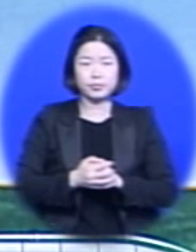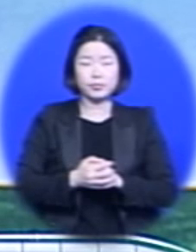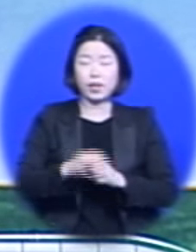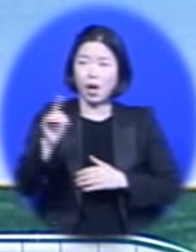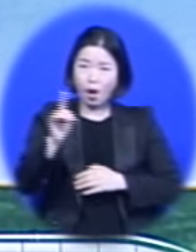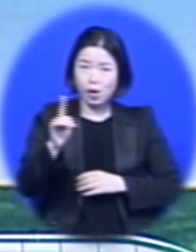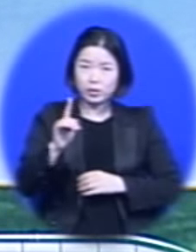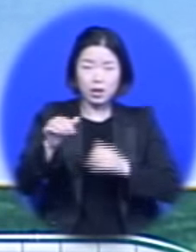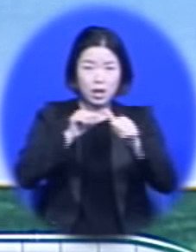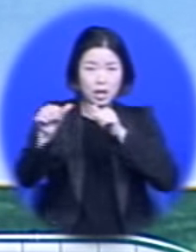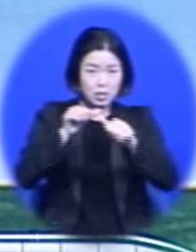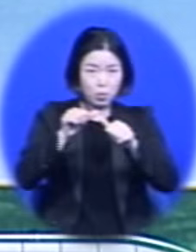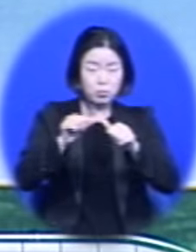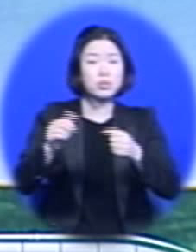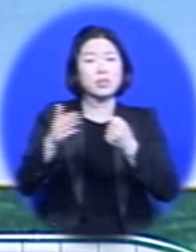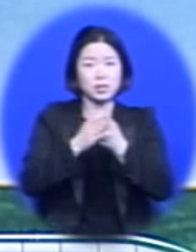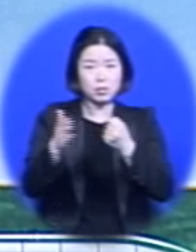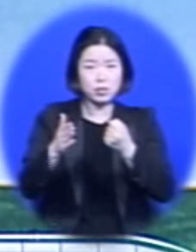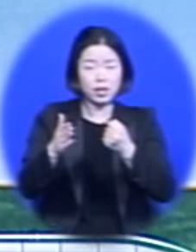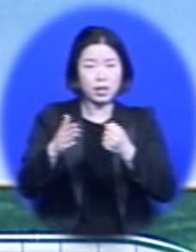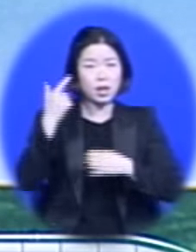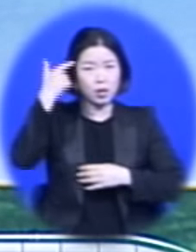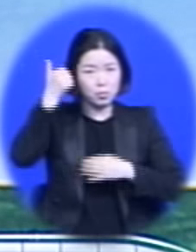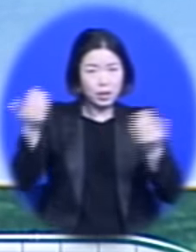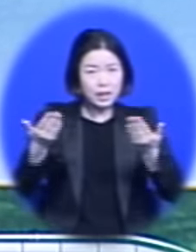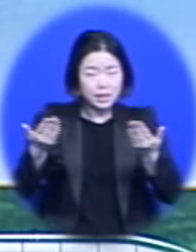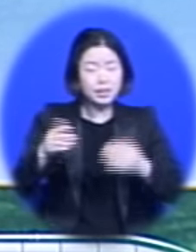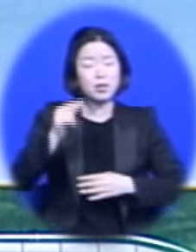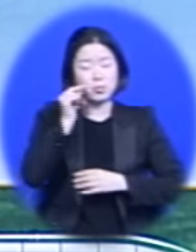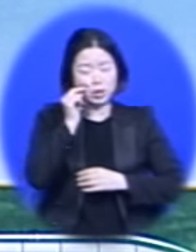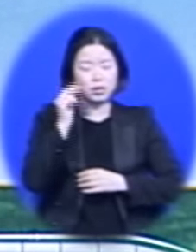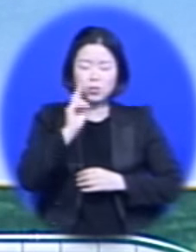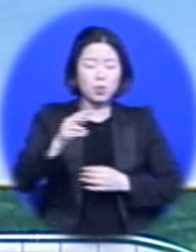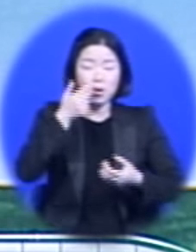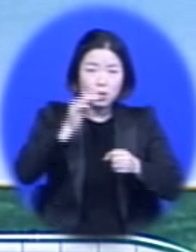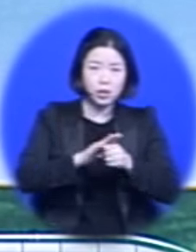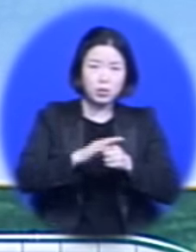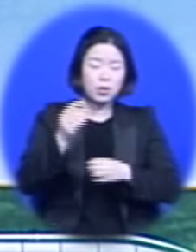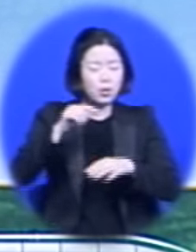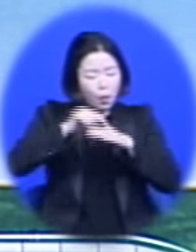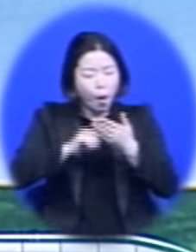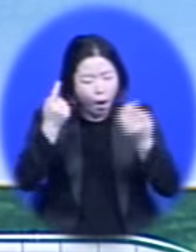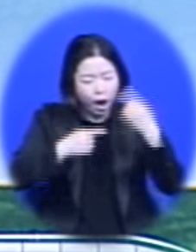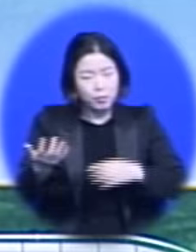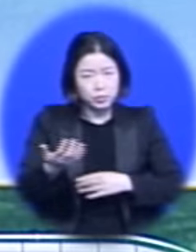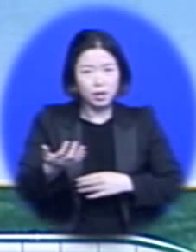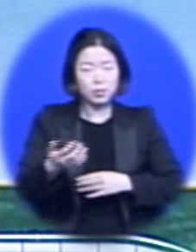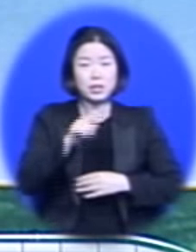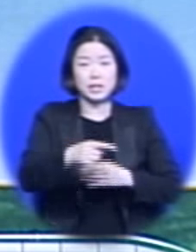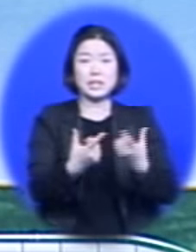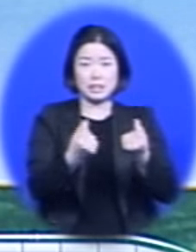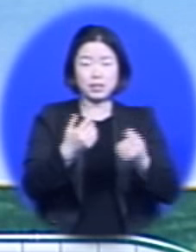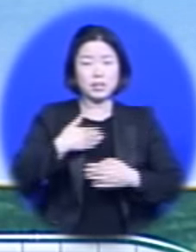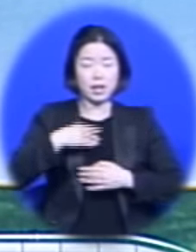어떤 소문 때문에 목회 못하겠다고 너무 억울하다고 너무 속상하다고 그러는